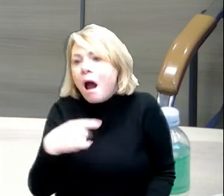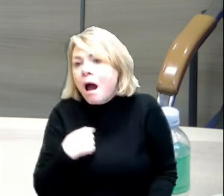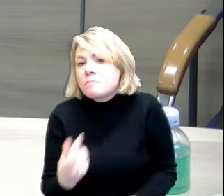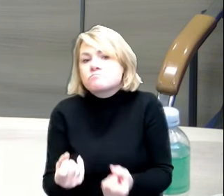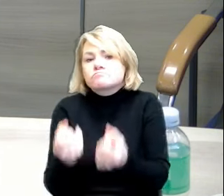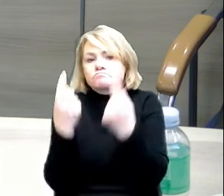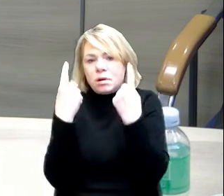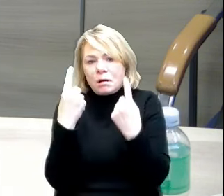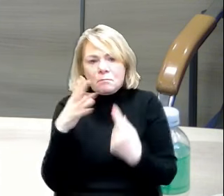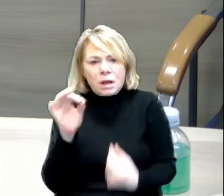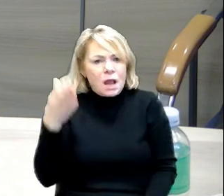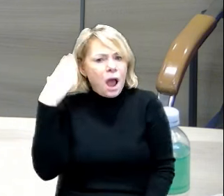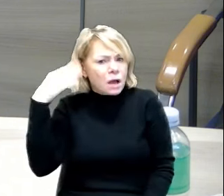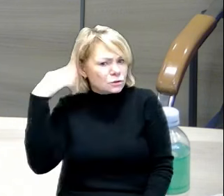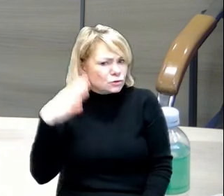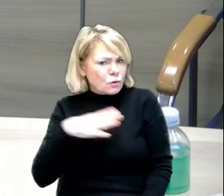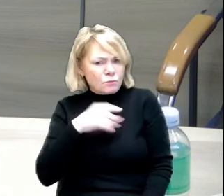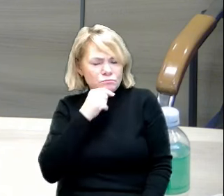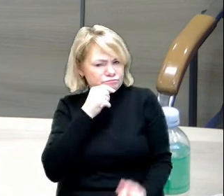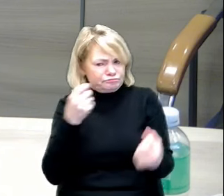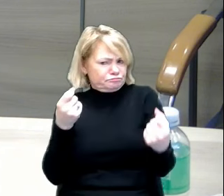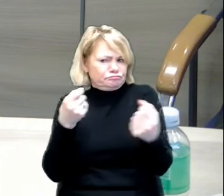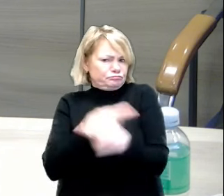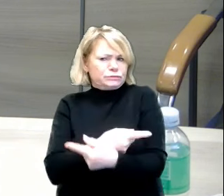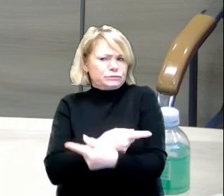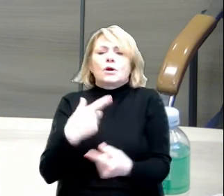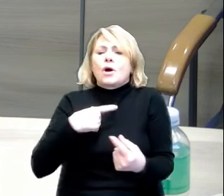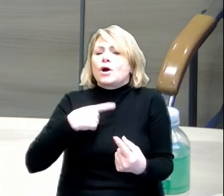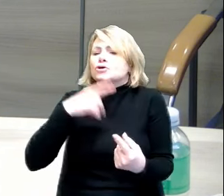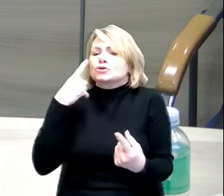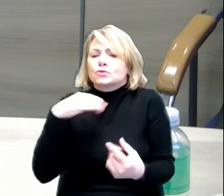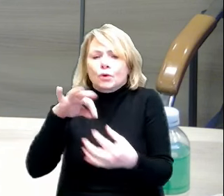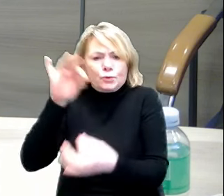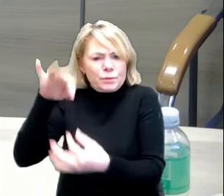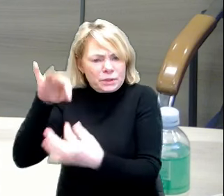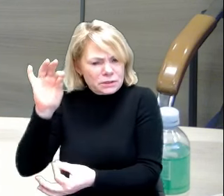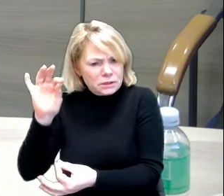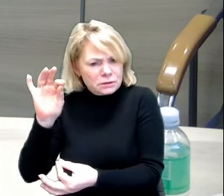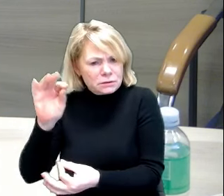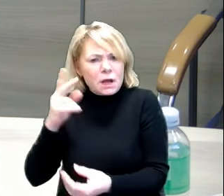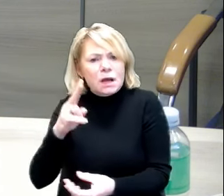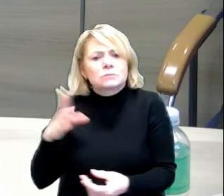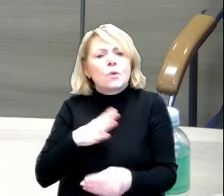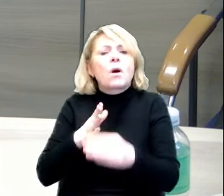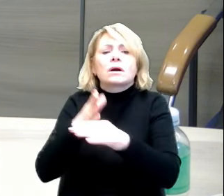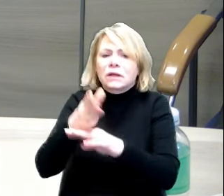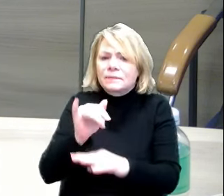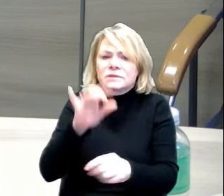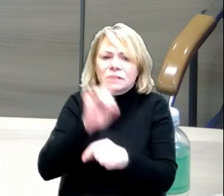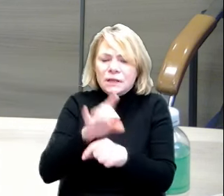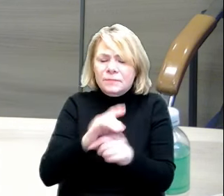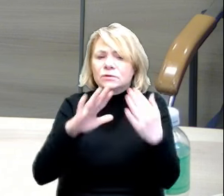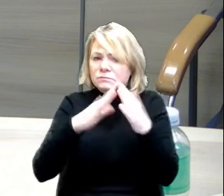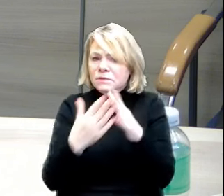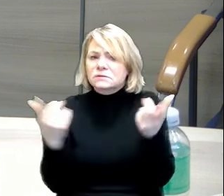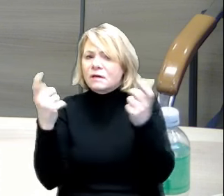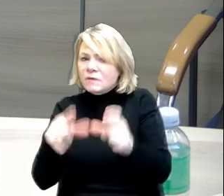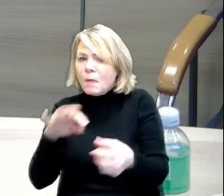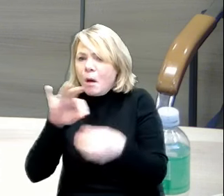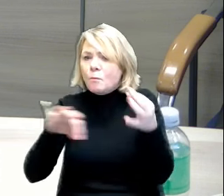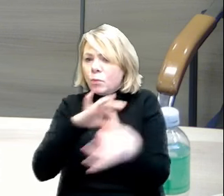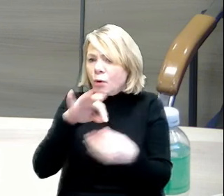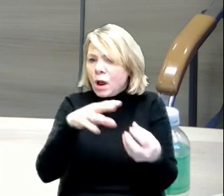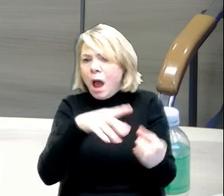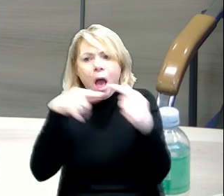neteisybės ir aš norėčiau patikslinti kad kvjudas kreipiasi į klaipėdos miesto savivaldybės administraciją perimti projektus kurie neturėjo statybos